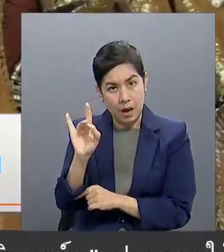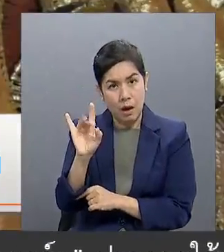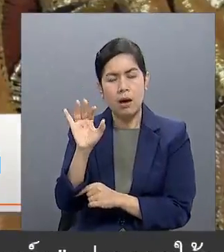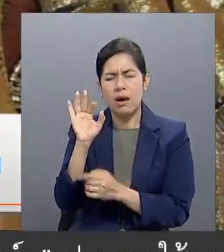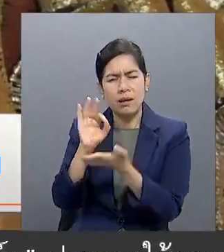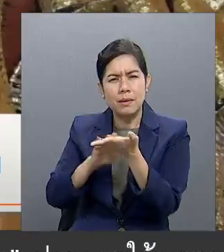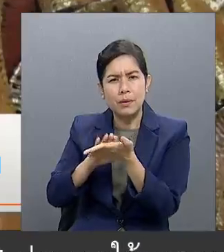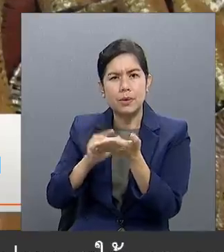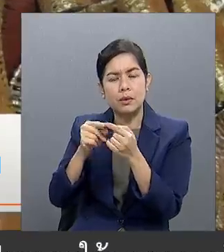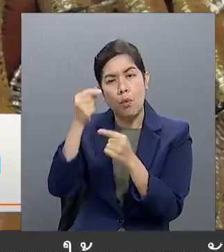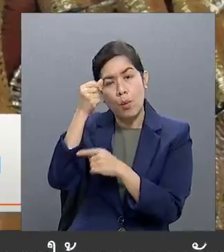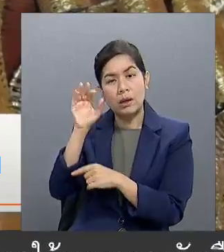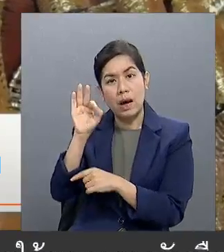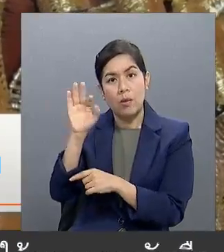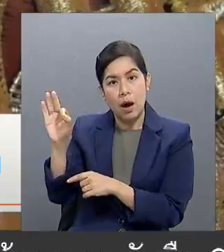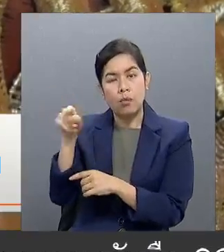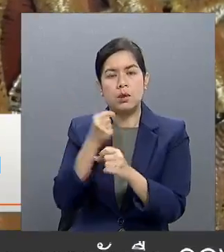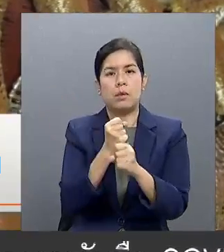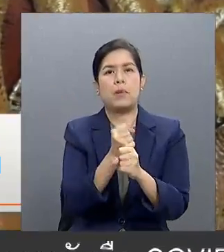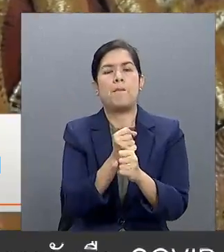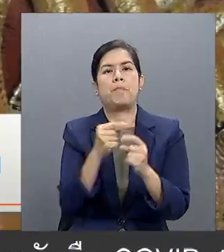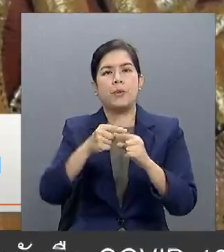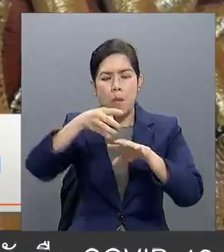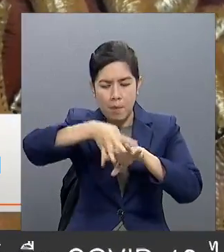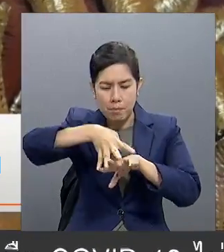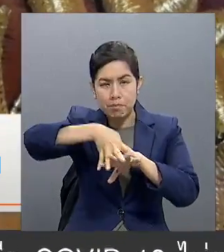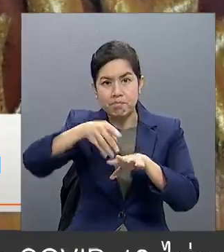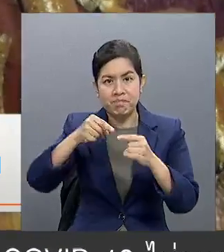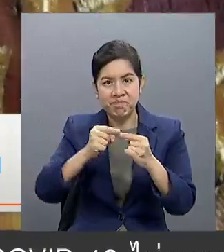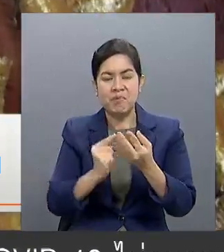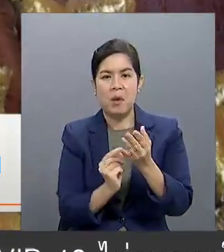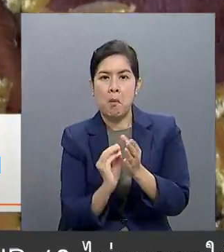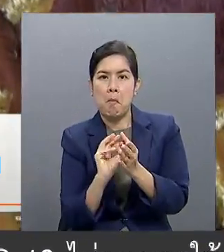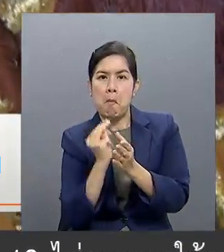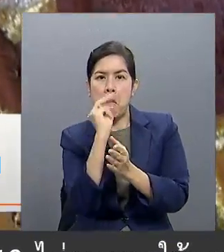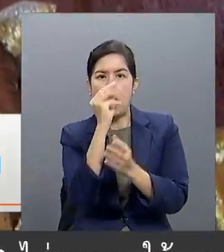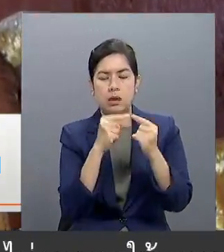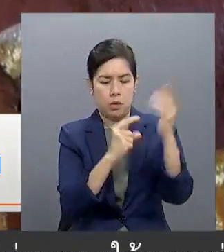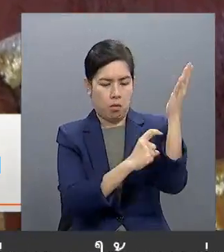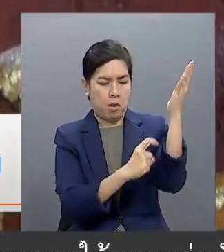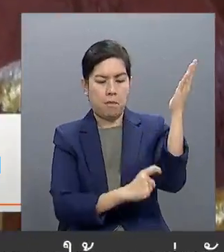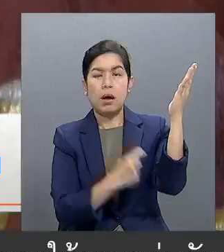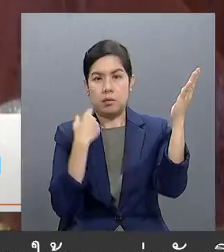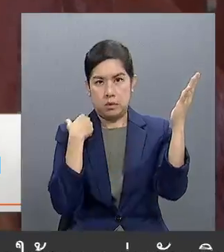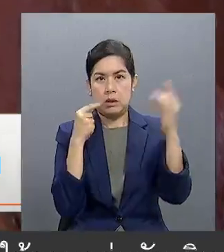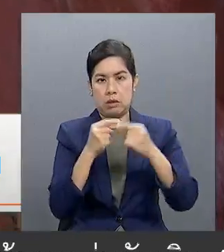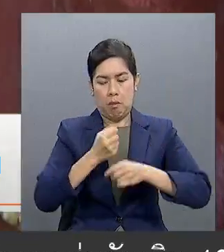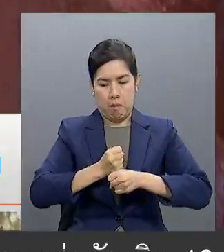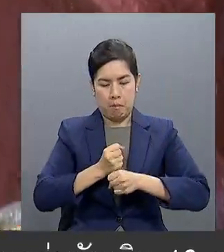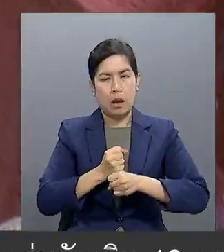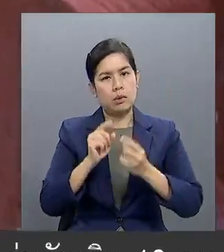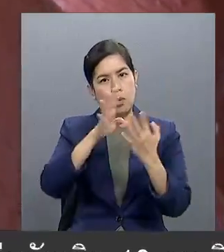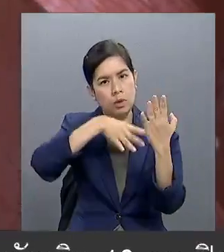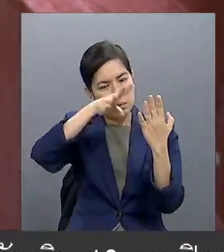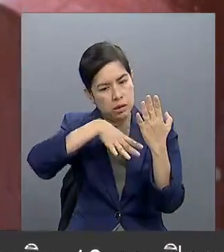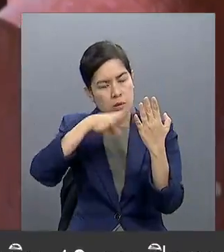ท่อนแล้วก็เคลือบเงาดำด้วยยางรักตกแต่งสีให้องค์พระมีความงดงามนะครับ สวยนะ สวยงามมากใหญ่โตแล้ว